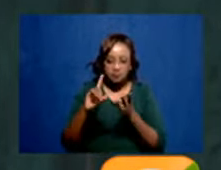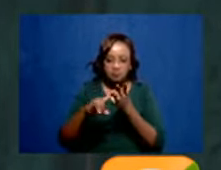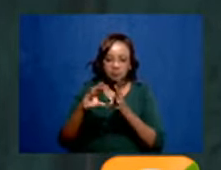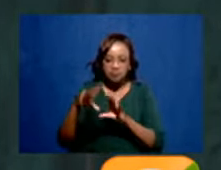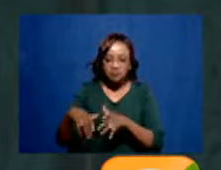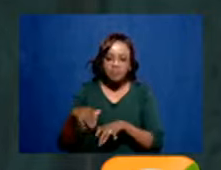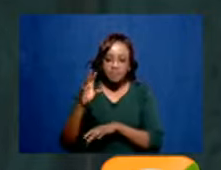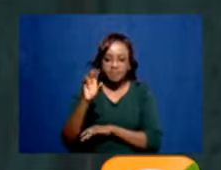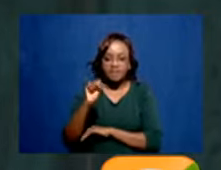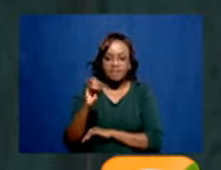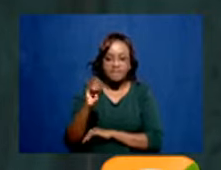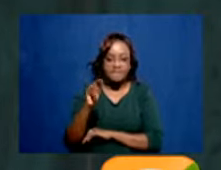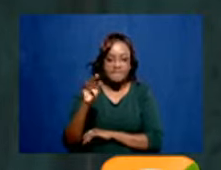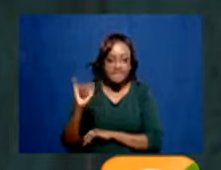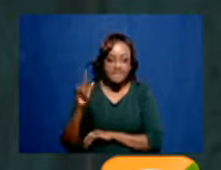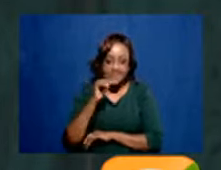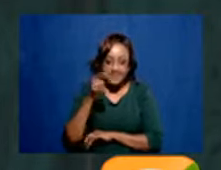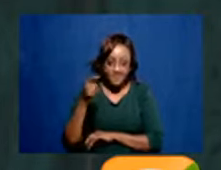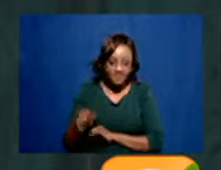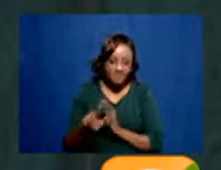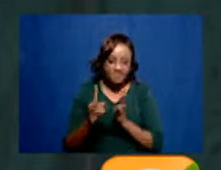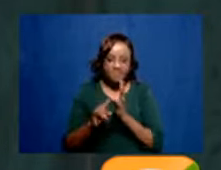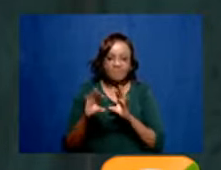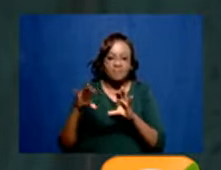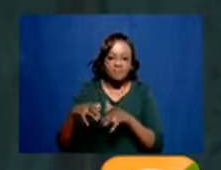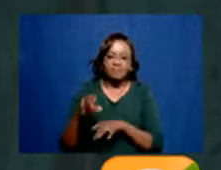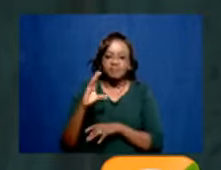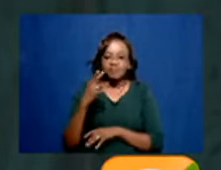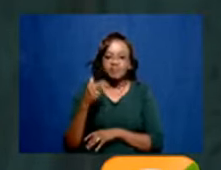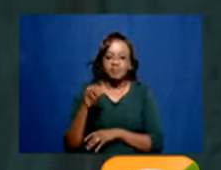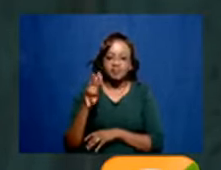ya Sony, tumefanya hivyo kwa kampuni ya Chemeli.